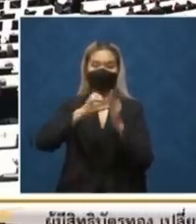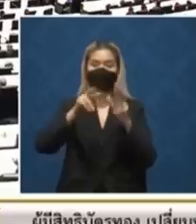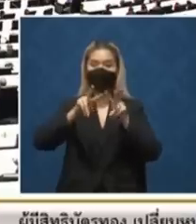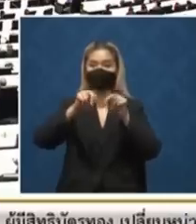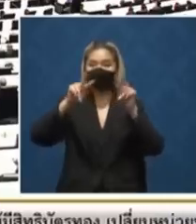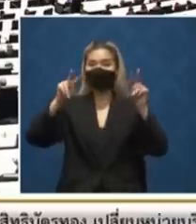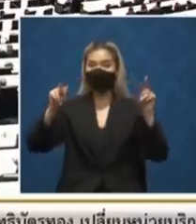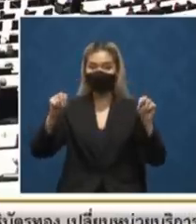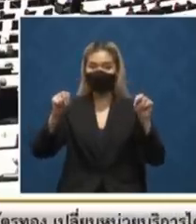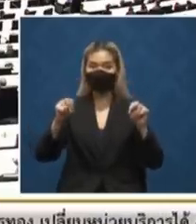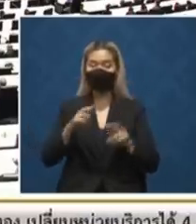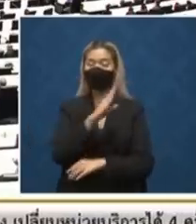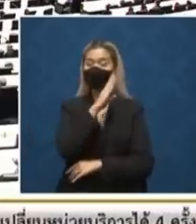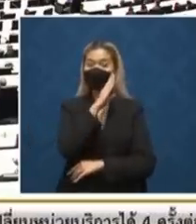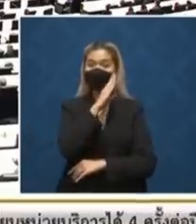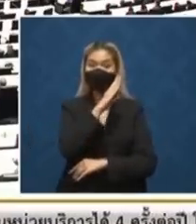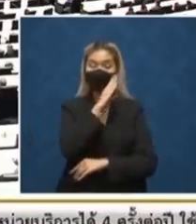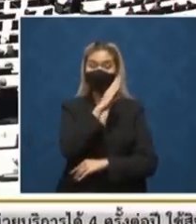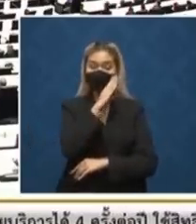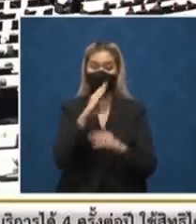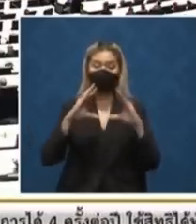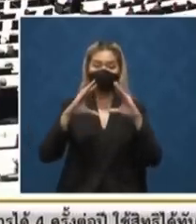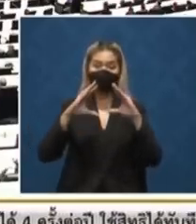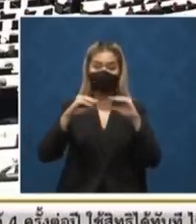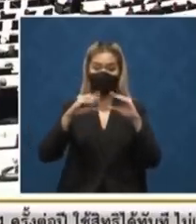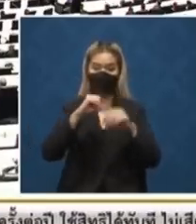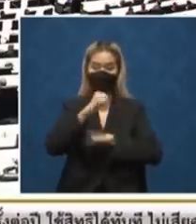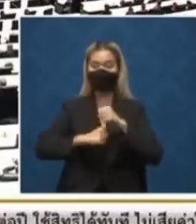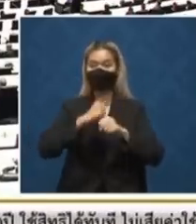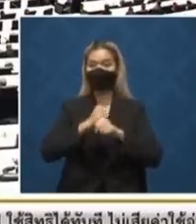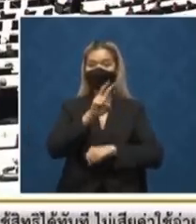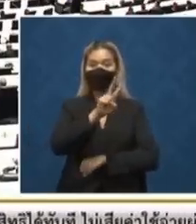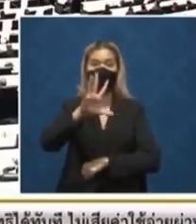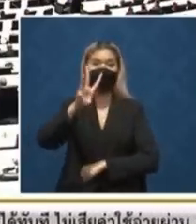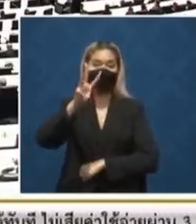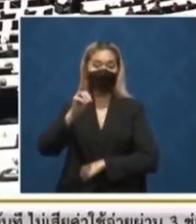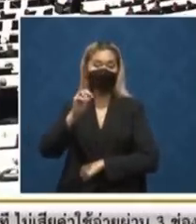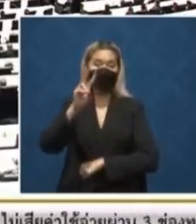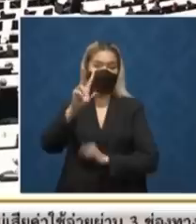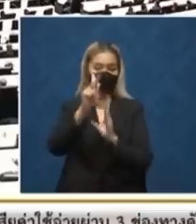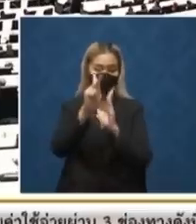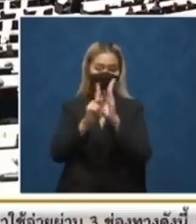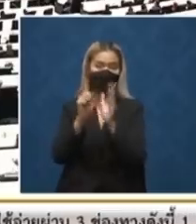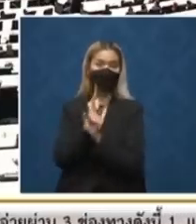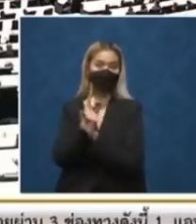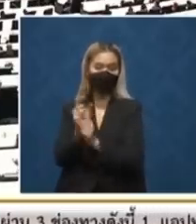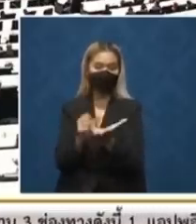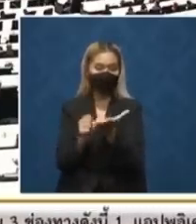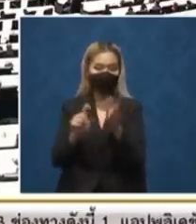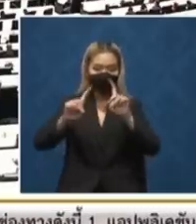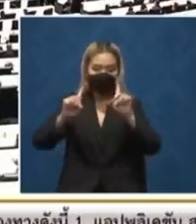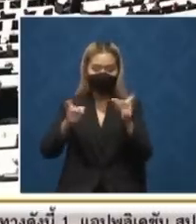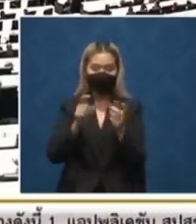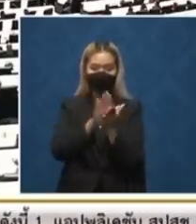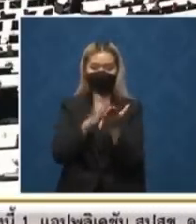ที่ประชุมครับว่าถ้าก้าวไกลเขาเสนอในตำแหน่งอะไรในสภานะครับ ค่ะ ก็จะต้องมีมติในการที่